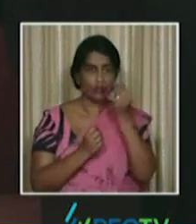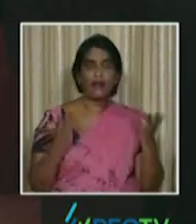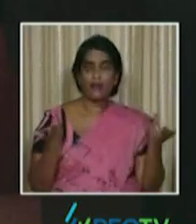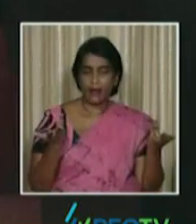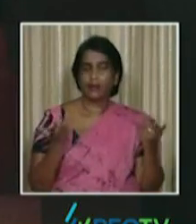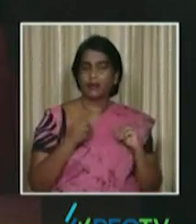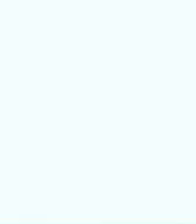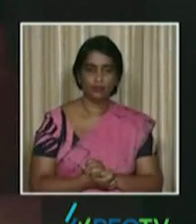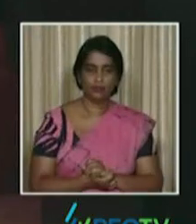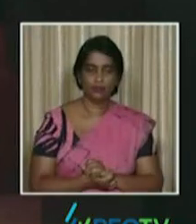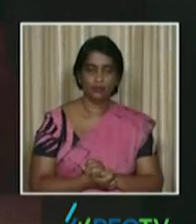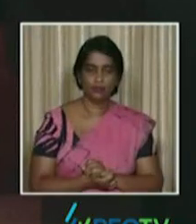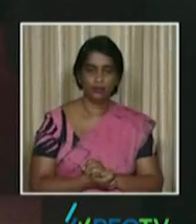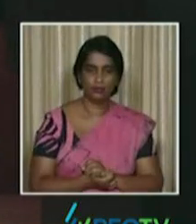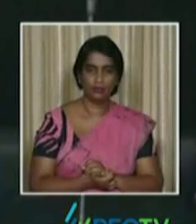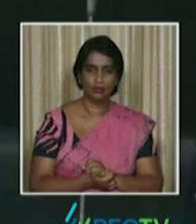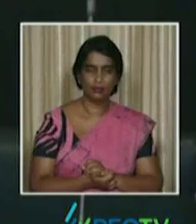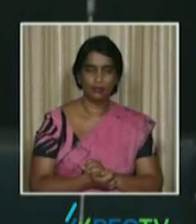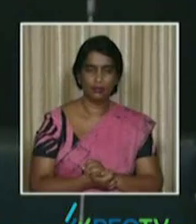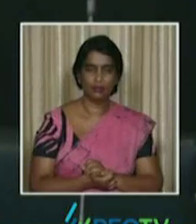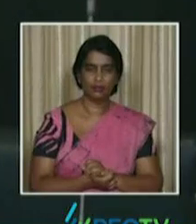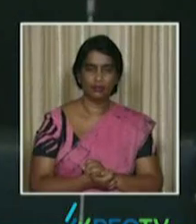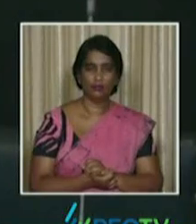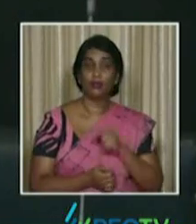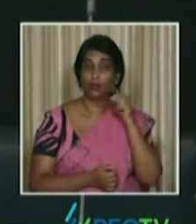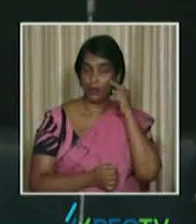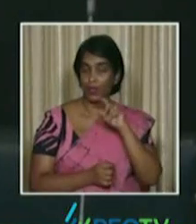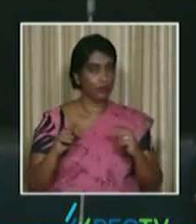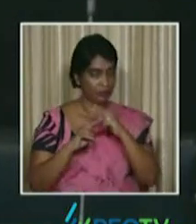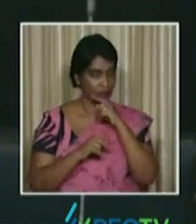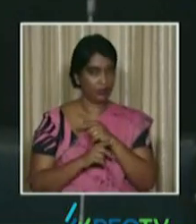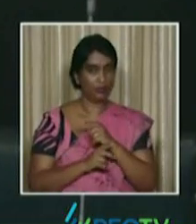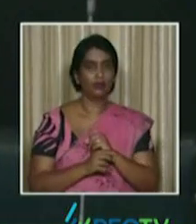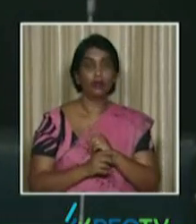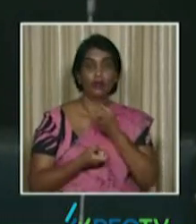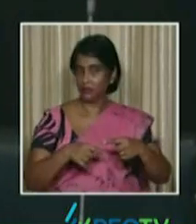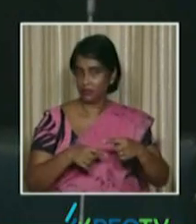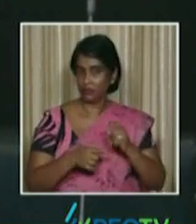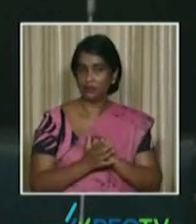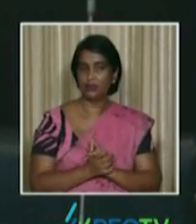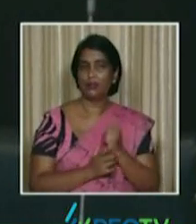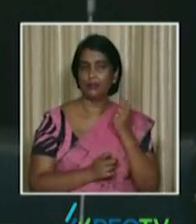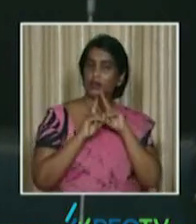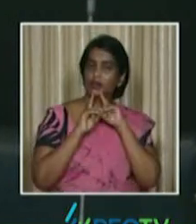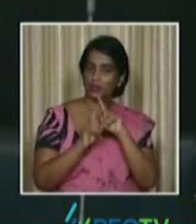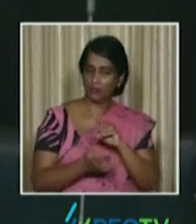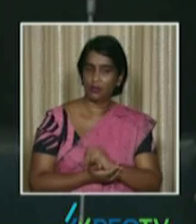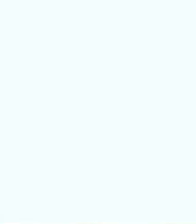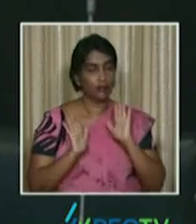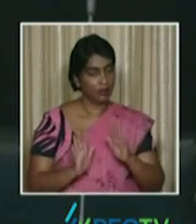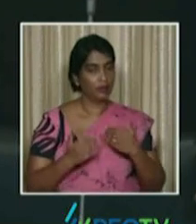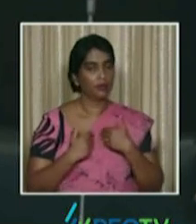නැද්ද yes or no මේ ගැන ශ්‍රේෂ්ඨාධිකරණයේ නඩු විභාග කීපයක් පවතිනවා ඉතින්